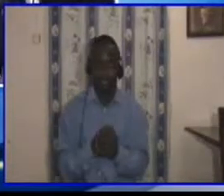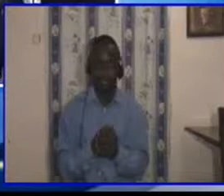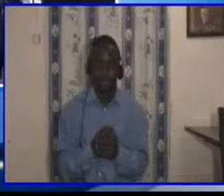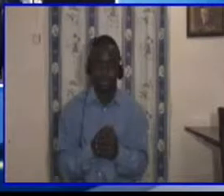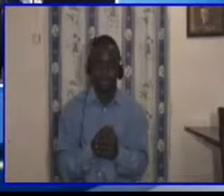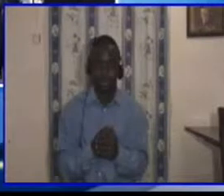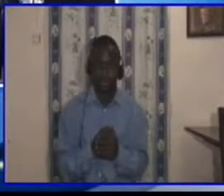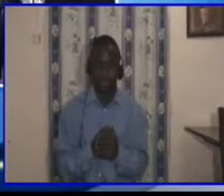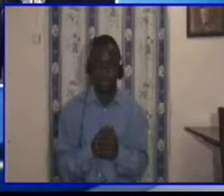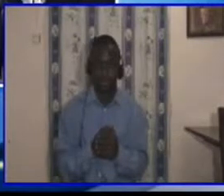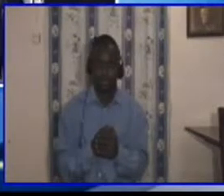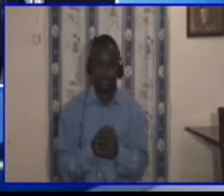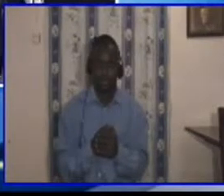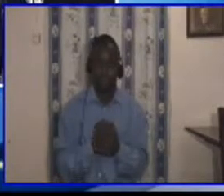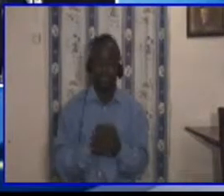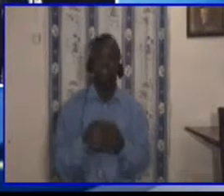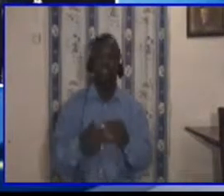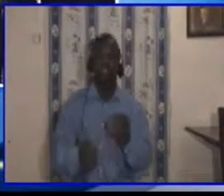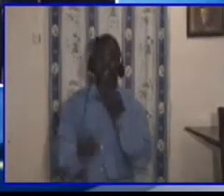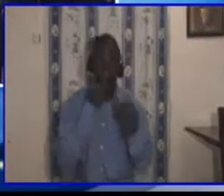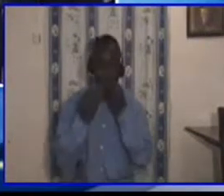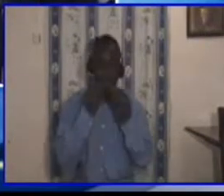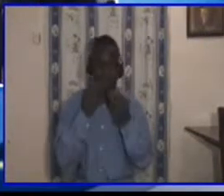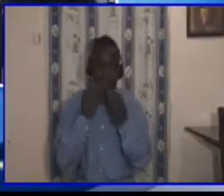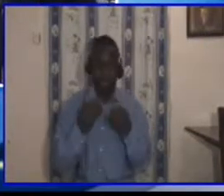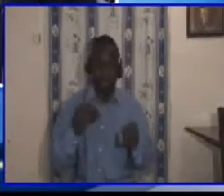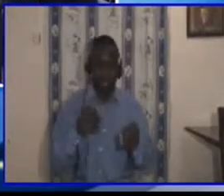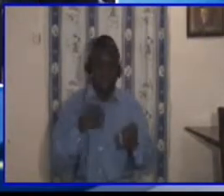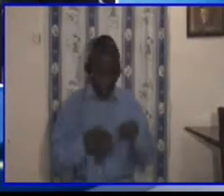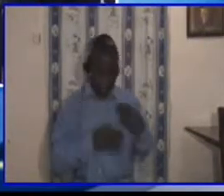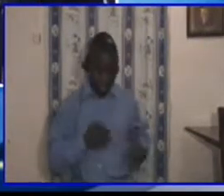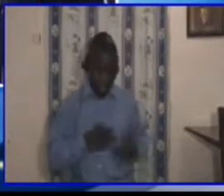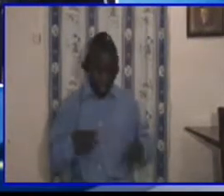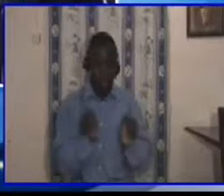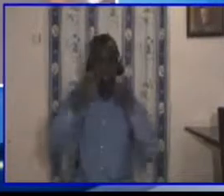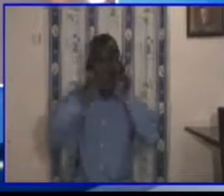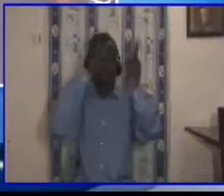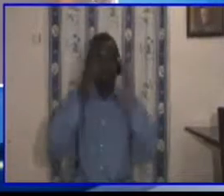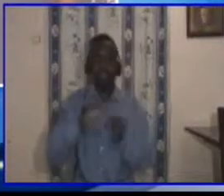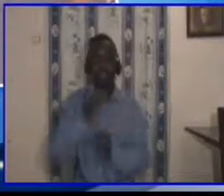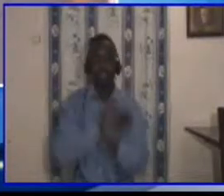e il cibo spirituale con i figli di dio